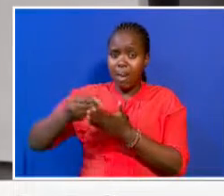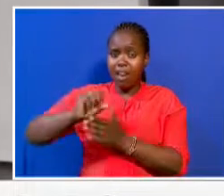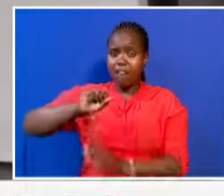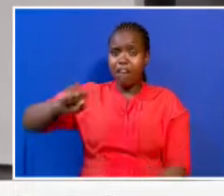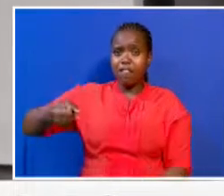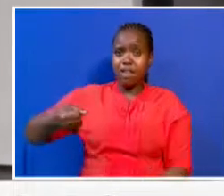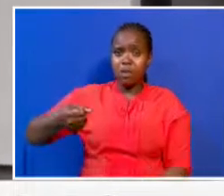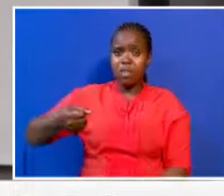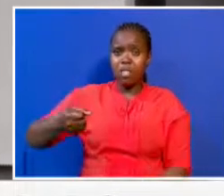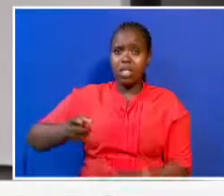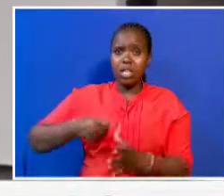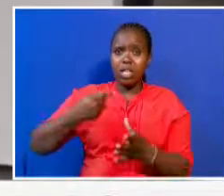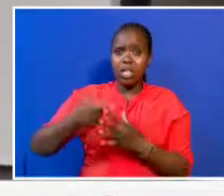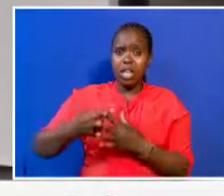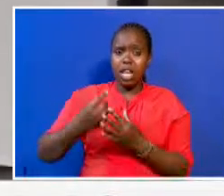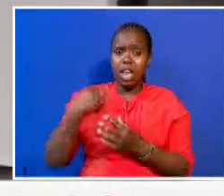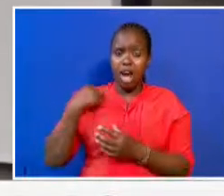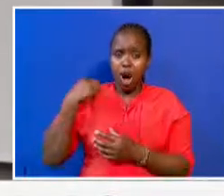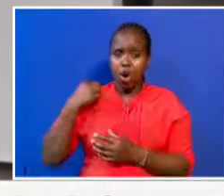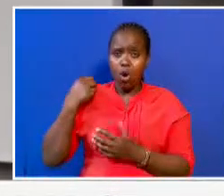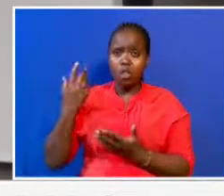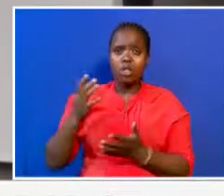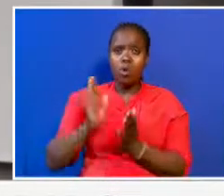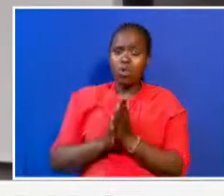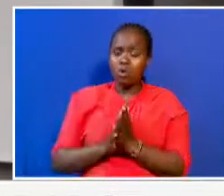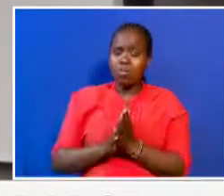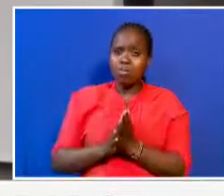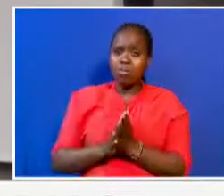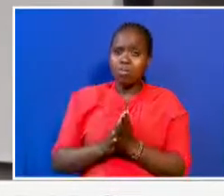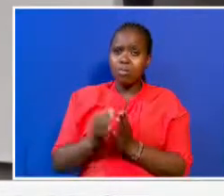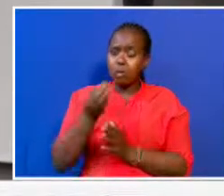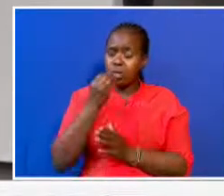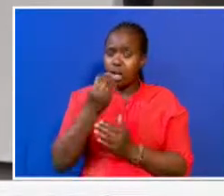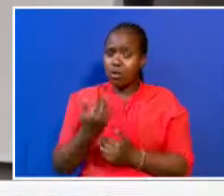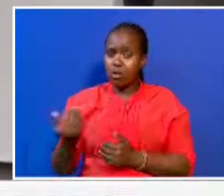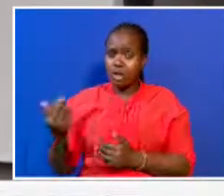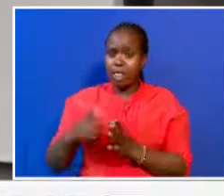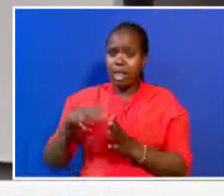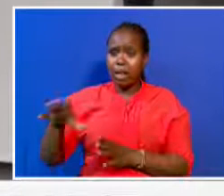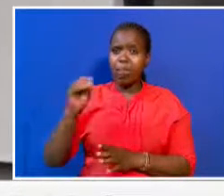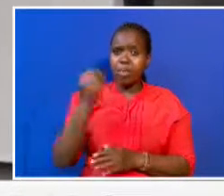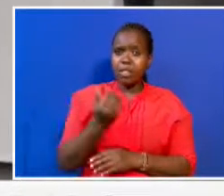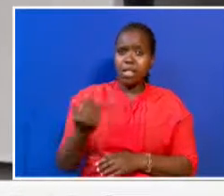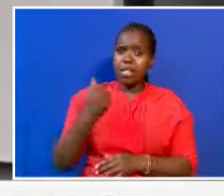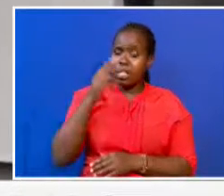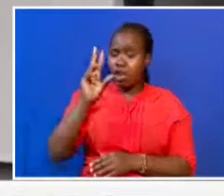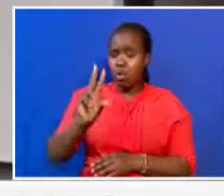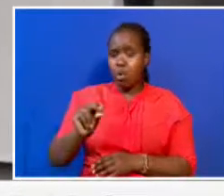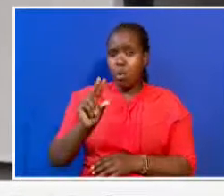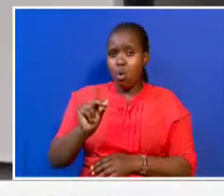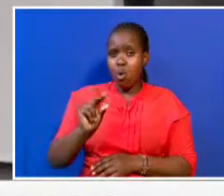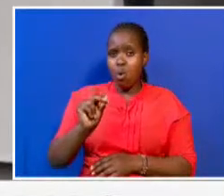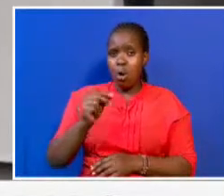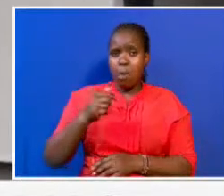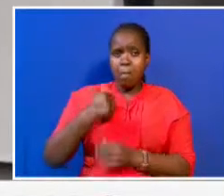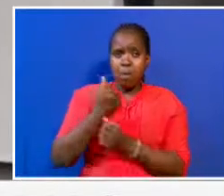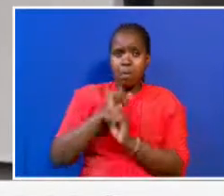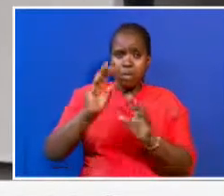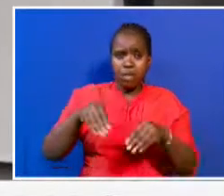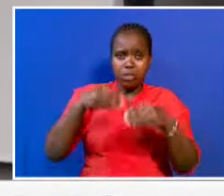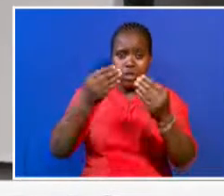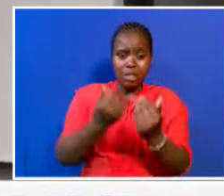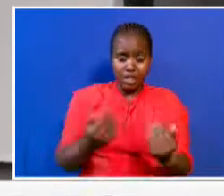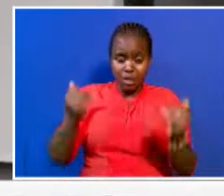5000 na akuletee na nguo za akuletee na nini, pesa ya chakula ya mtoto na achukue mtoto. Nikamwambia hapana, mimi siwezi peana mtoto